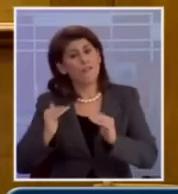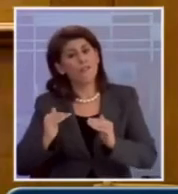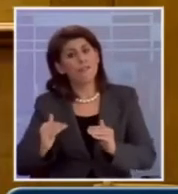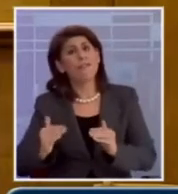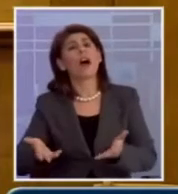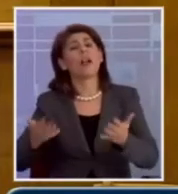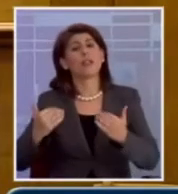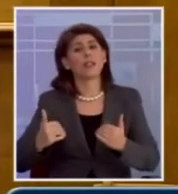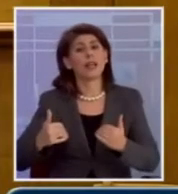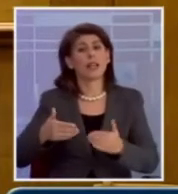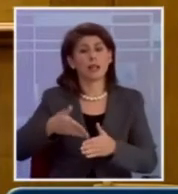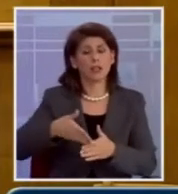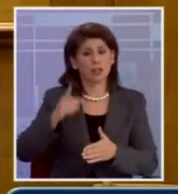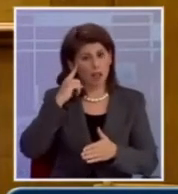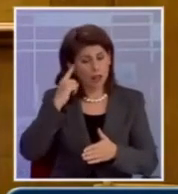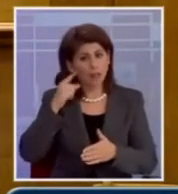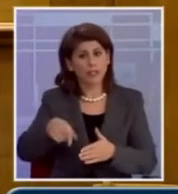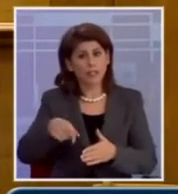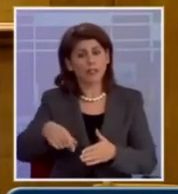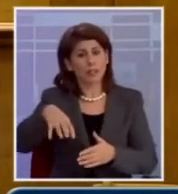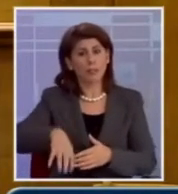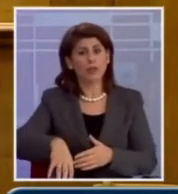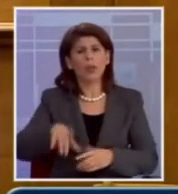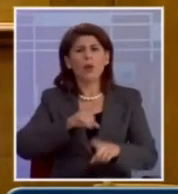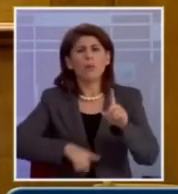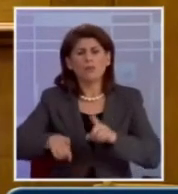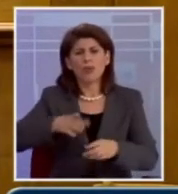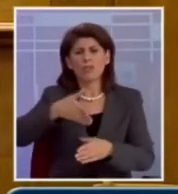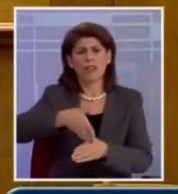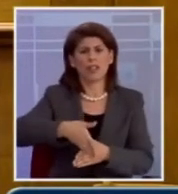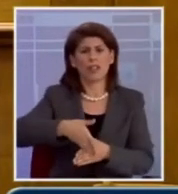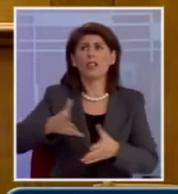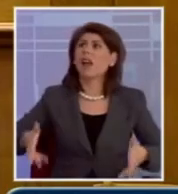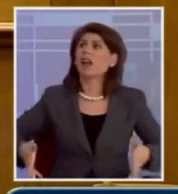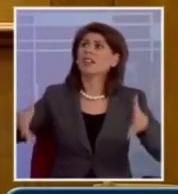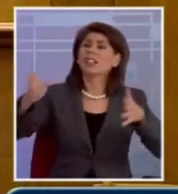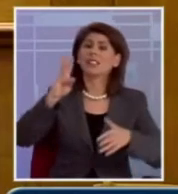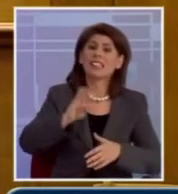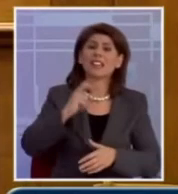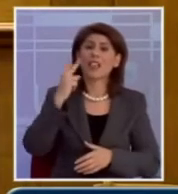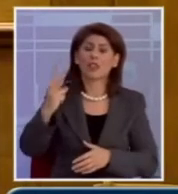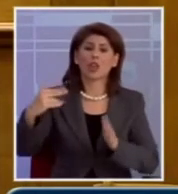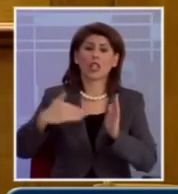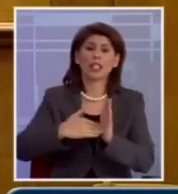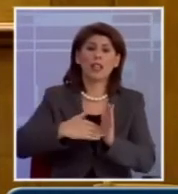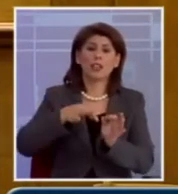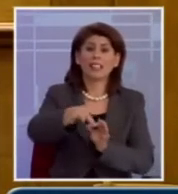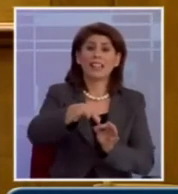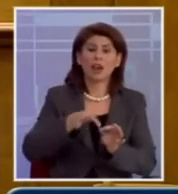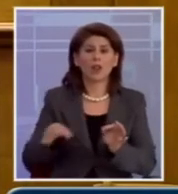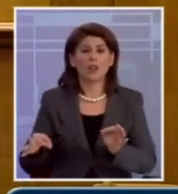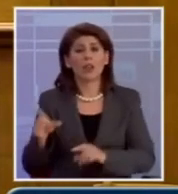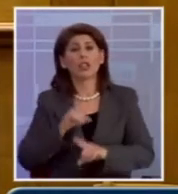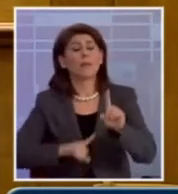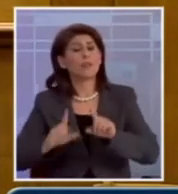ξενίκια στο, και αντιλαμβάνεστε ότι σε αυτή την περίοδο ποιος θα νοικιάσει ένα κτίριο 32.000 τετραγωνικών και ποιος